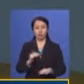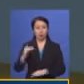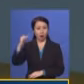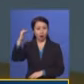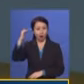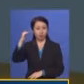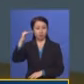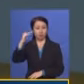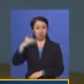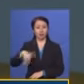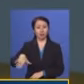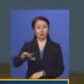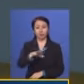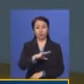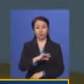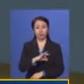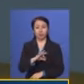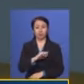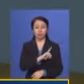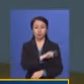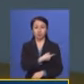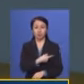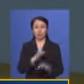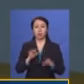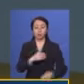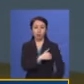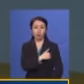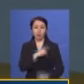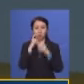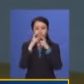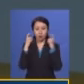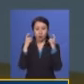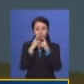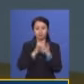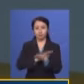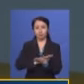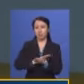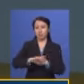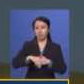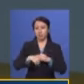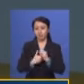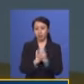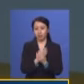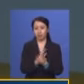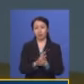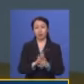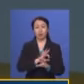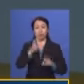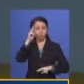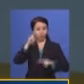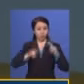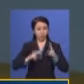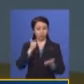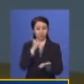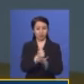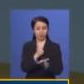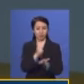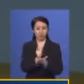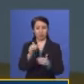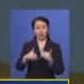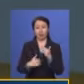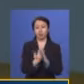все санитарные нормы, так скажем. Это тепловизоры, масочный режим, санитайзеры, конечно же, хорошее настроение. Самое главное, наше